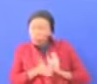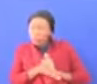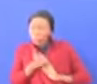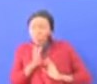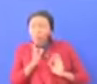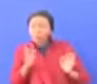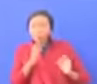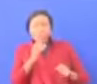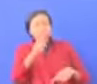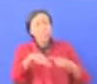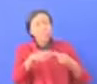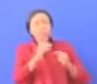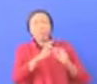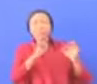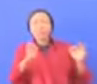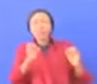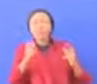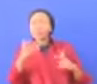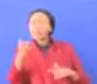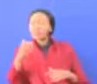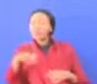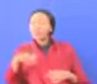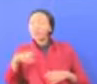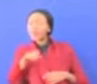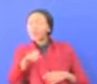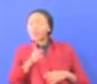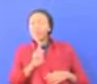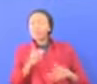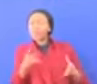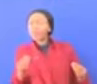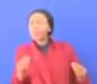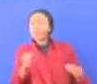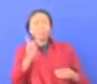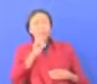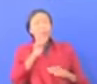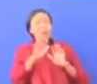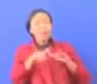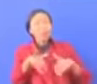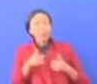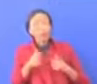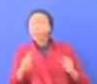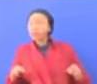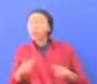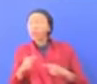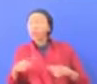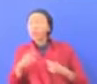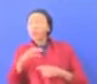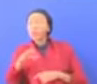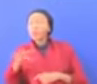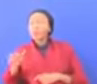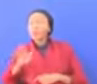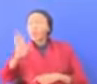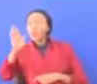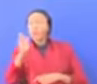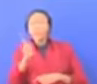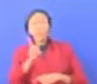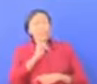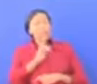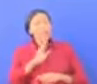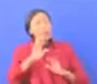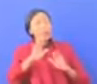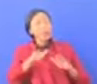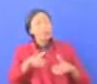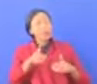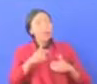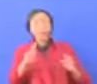endelee vizuri. Lakini msingi wizara haijakuwa rahisi kwa sababu kila mbunge hapa ana mgogoro katika jimbo lake. Kila mbunge hapa kwenye wilaya yake kuna